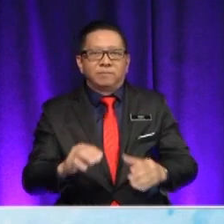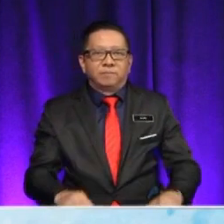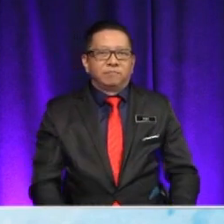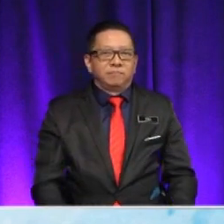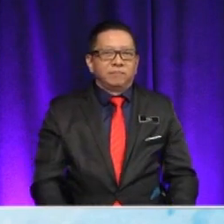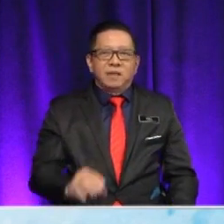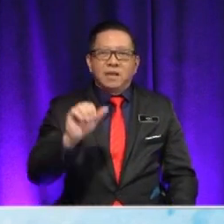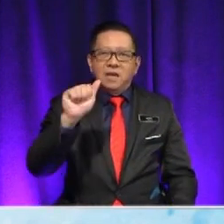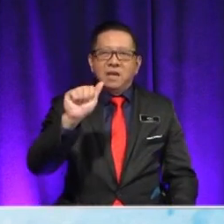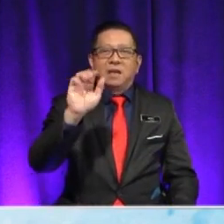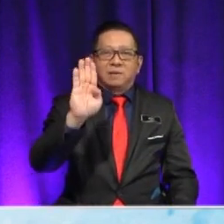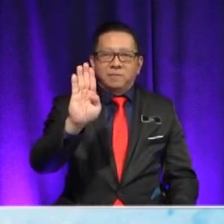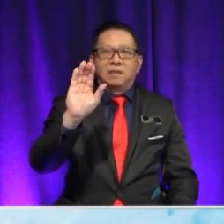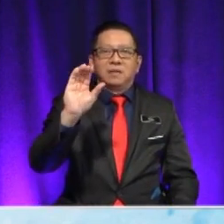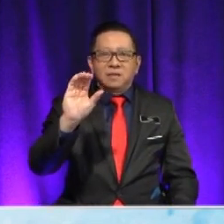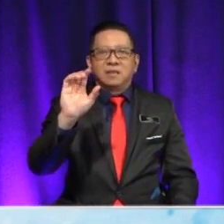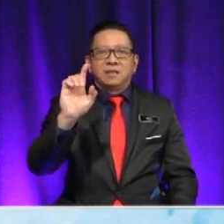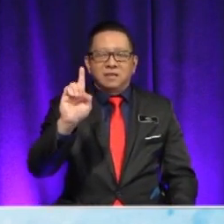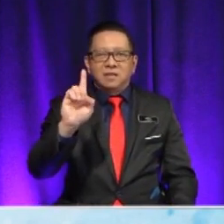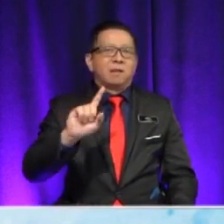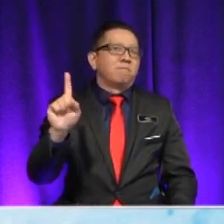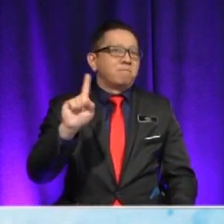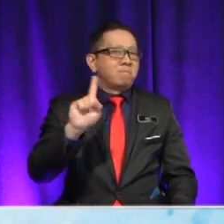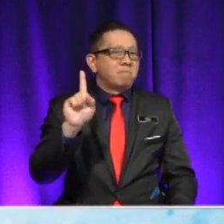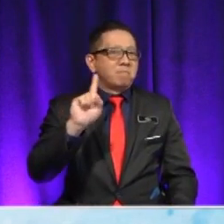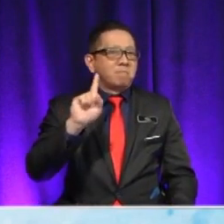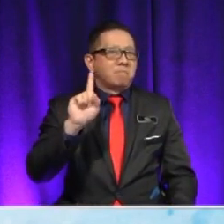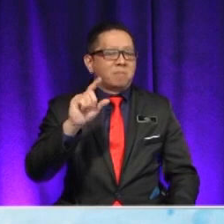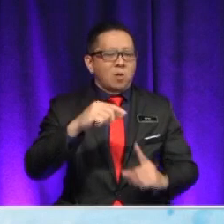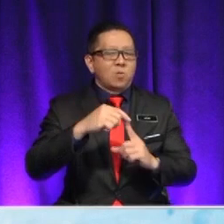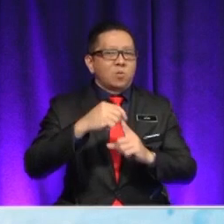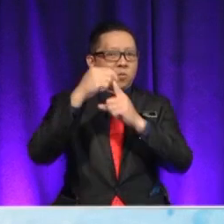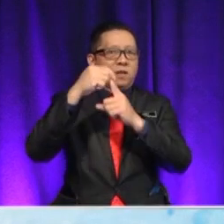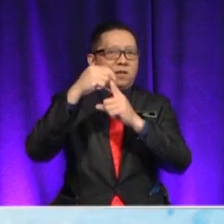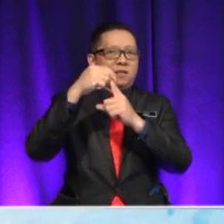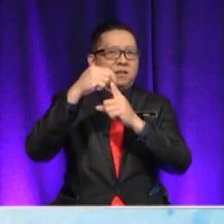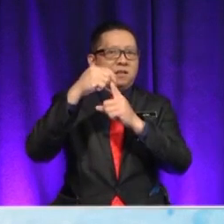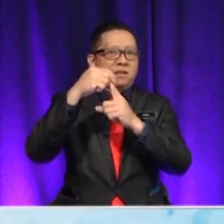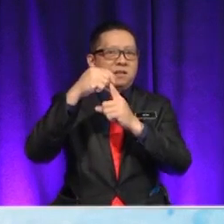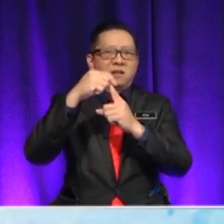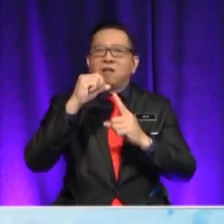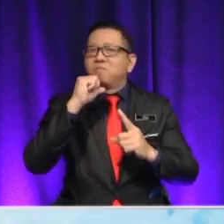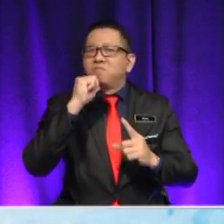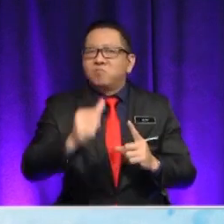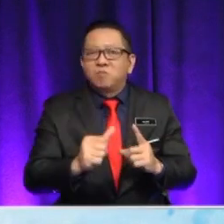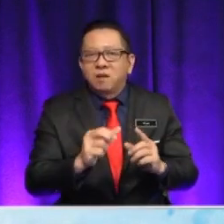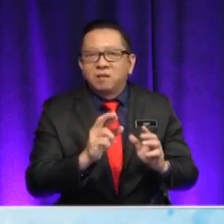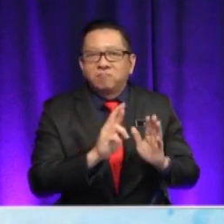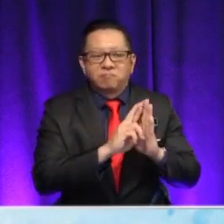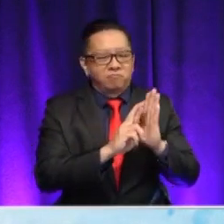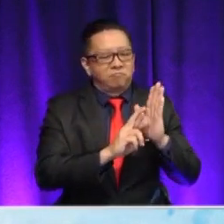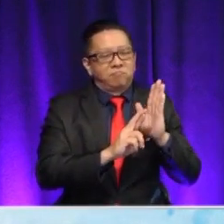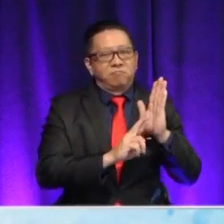jawab. Okey, berikut merupakan peranan rukun negara kecuali. Yang manalah yang bukan peranan rukun